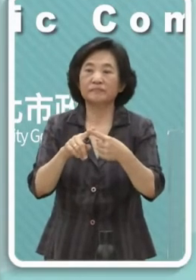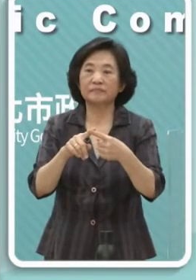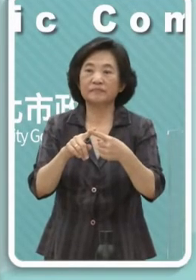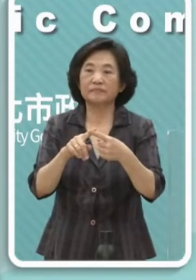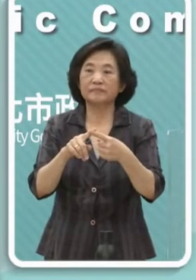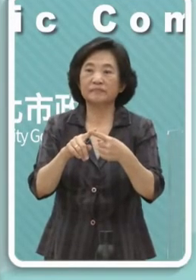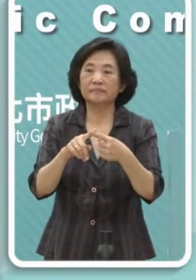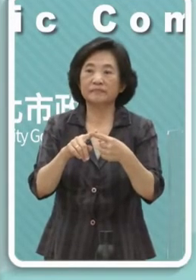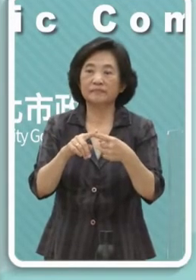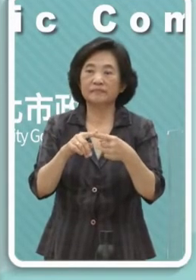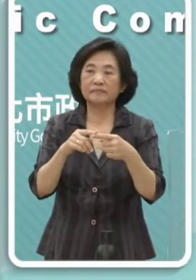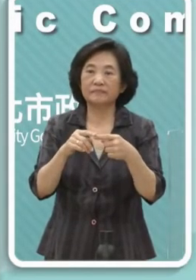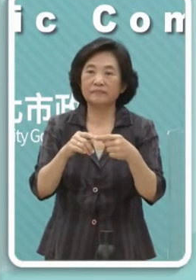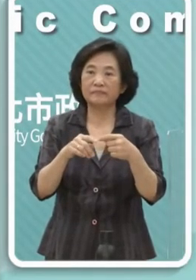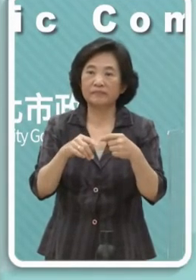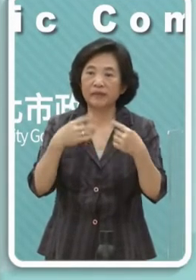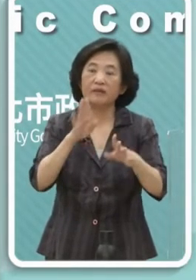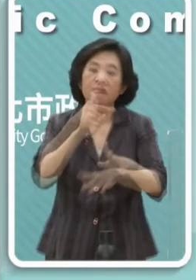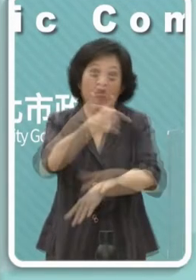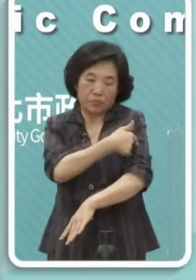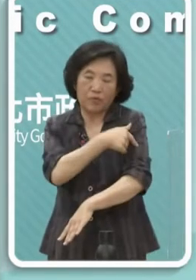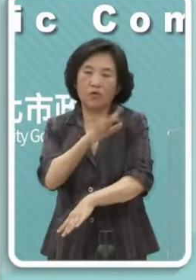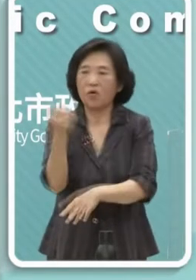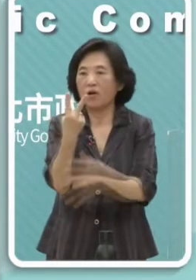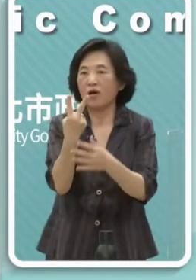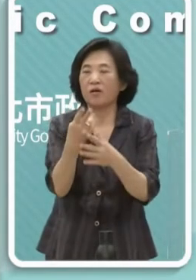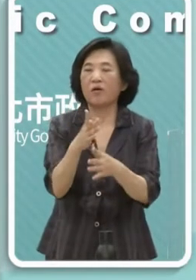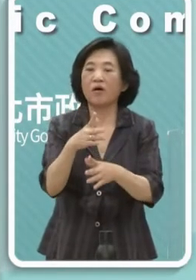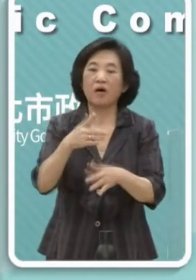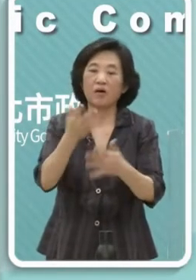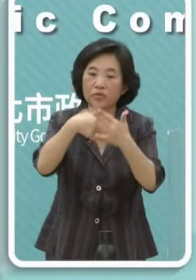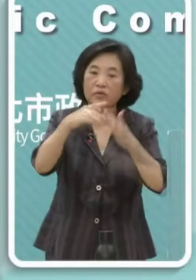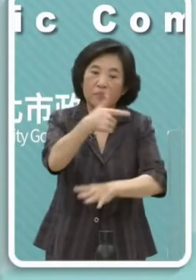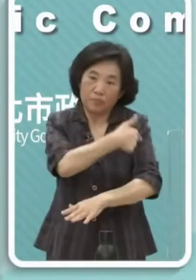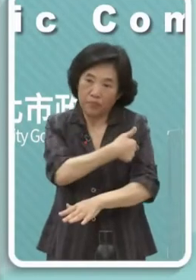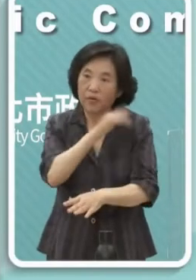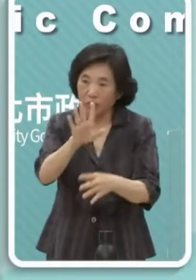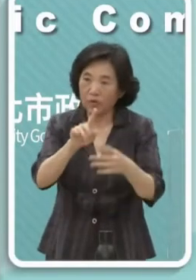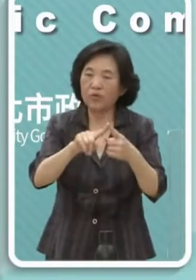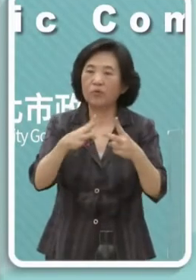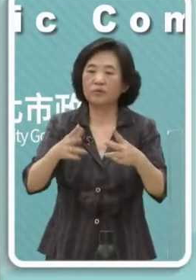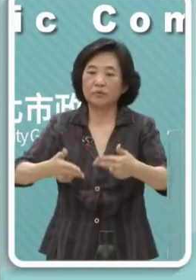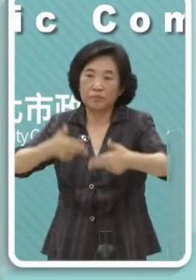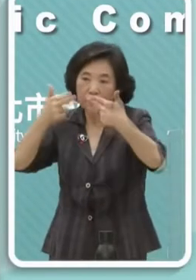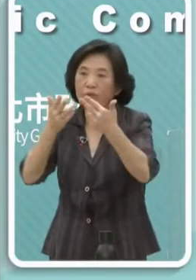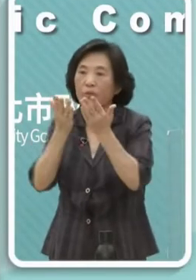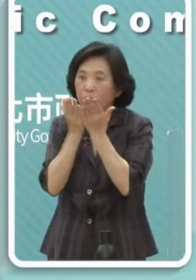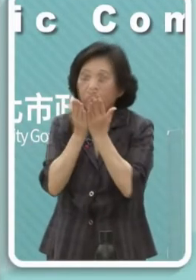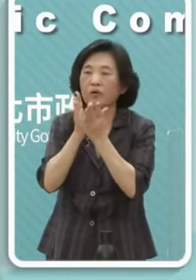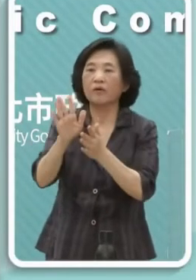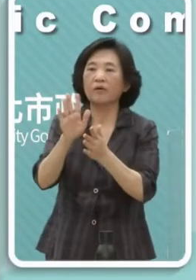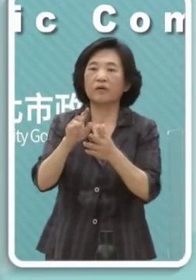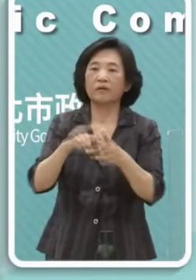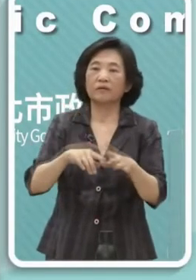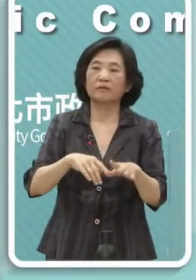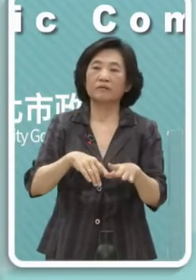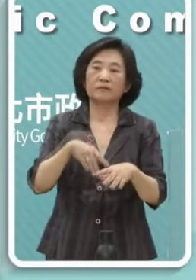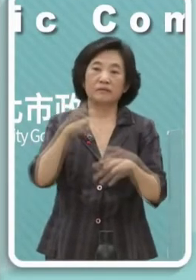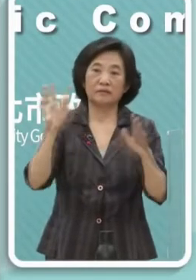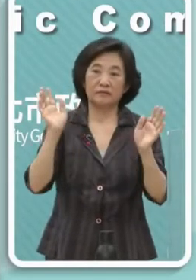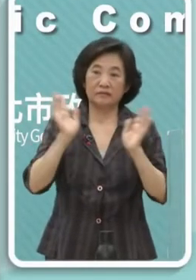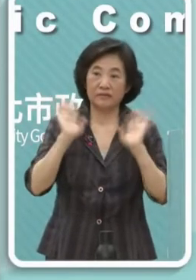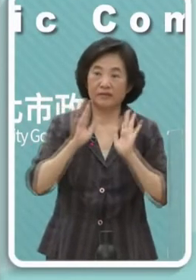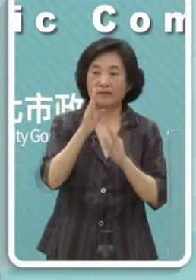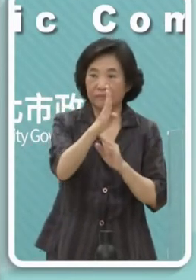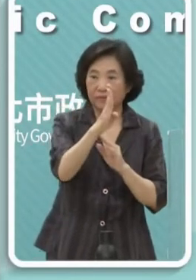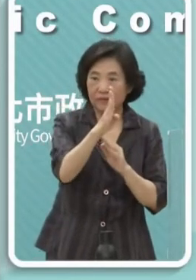做这个疫苗的接种，从今天开始无论是中学的这个少年 BNT